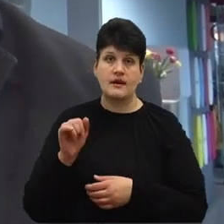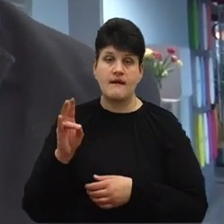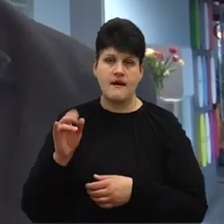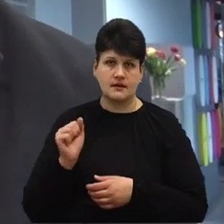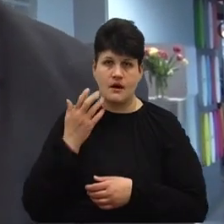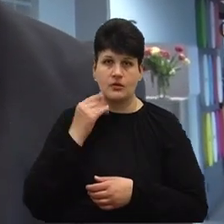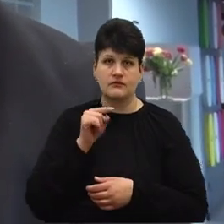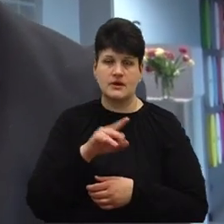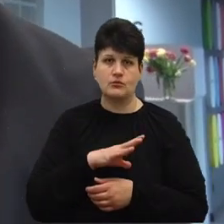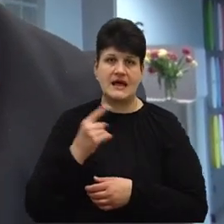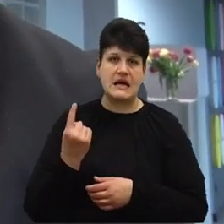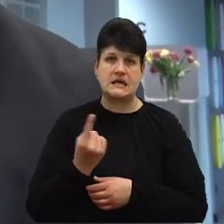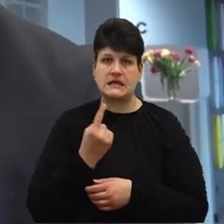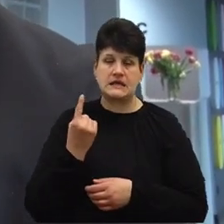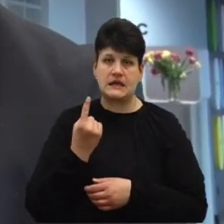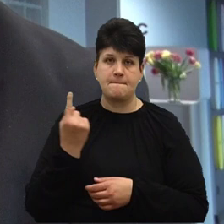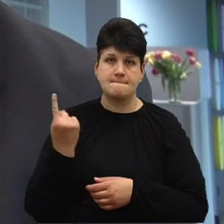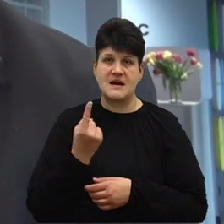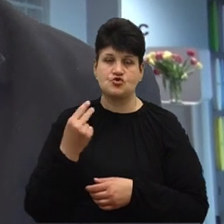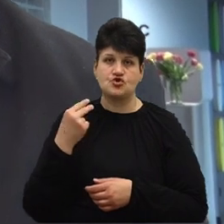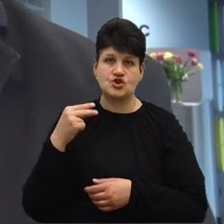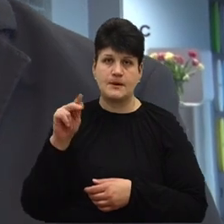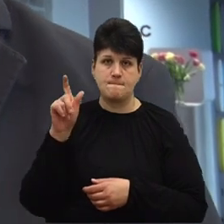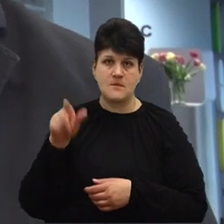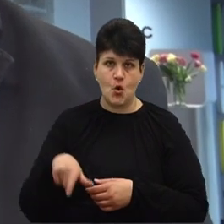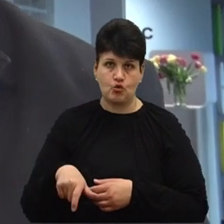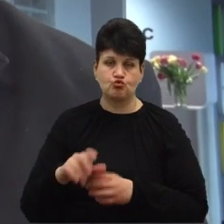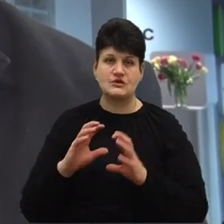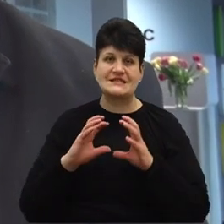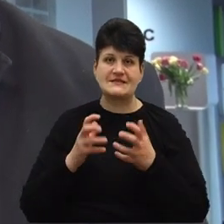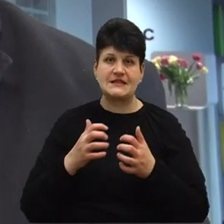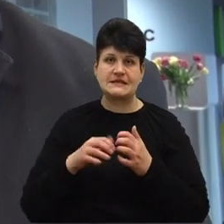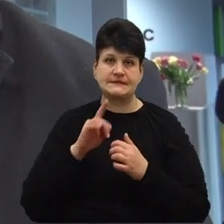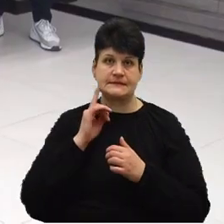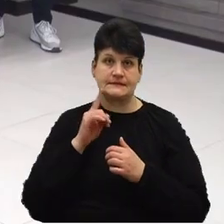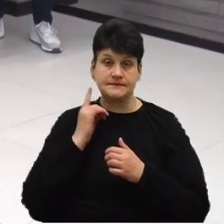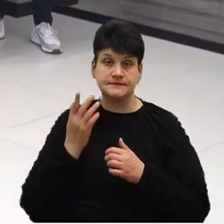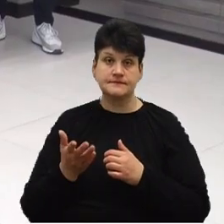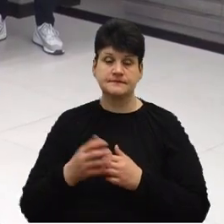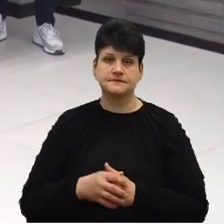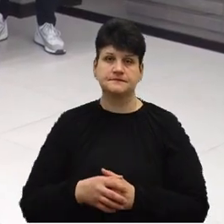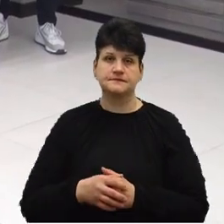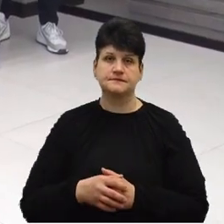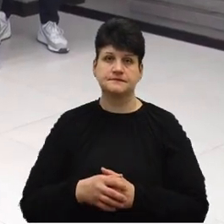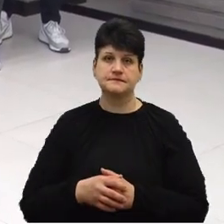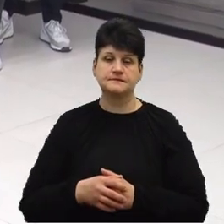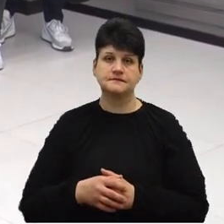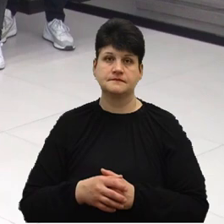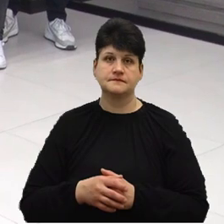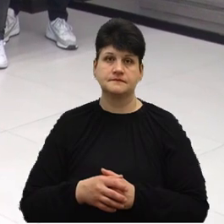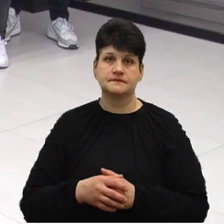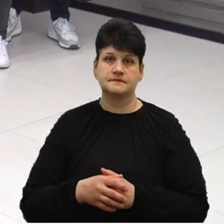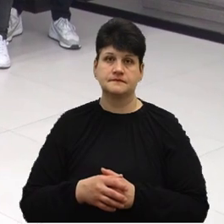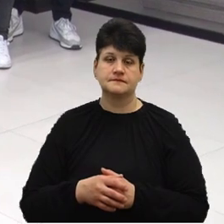стала єдиною і поки що першою чемпіонкою світу серед юніорів санного спорту. Оксана Максимлюк, Оксана Галіяш,